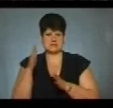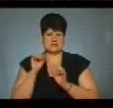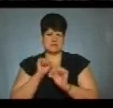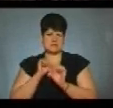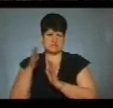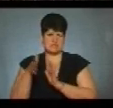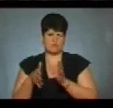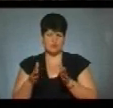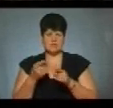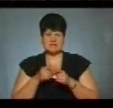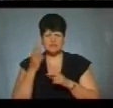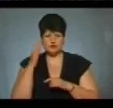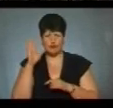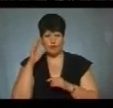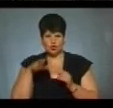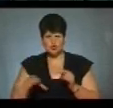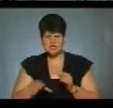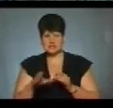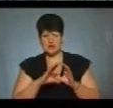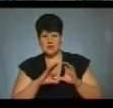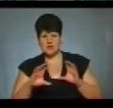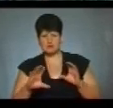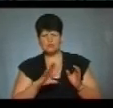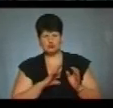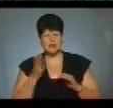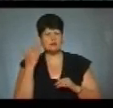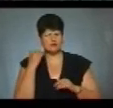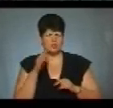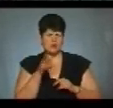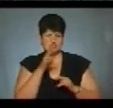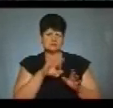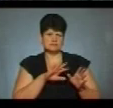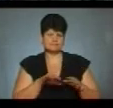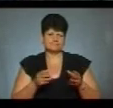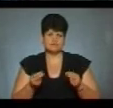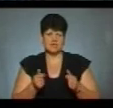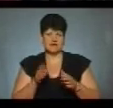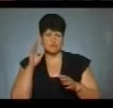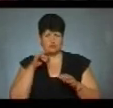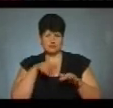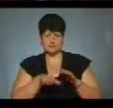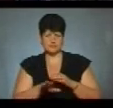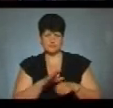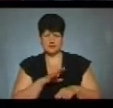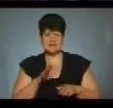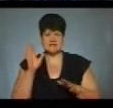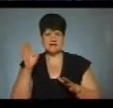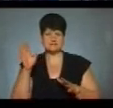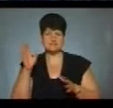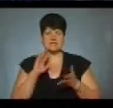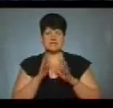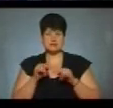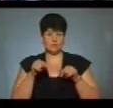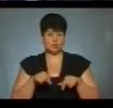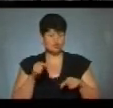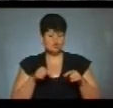була водостічна канава колись, бачите, тут труба була водостічна, але з часом замолилося і вся вода не вміщалася. Це з лісів, це все з горбів, бо тут дощу